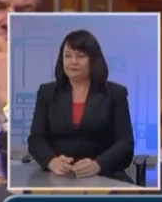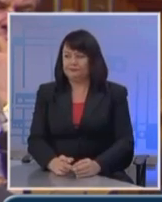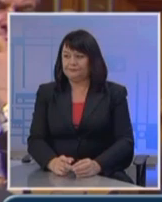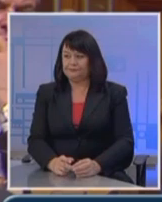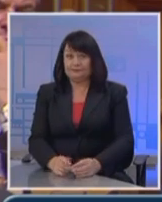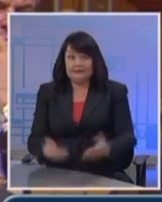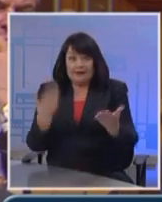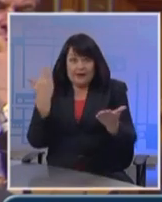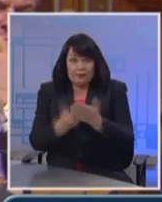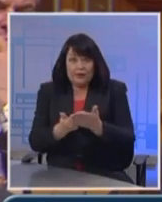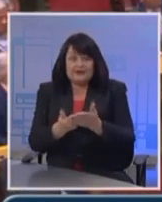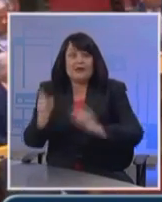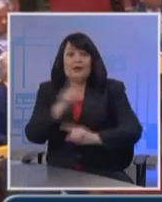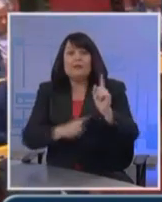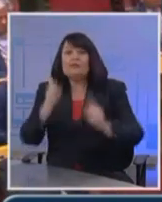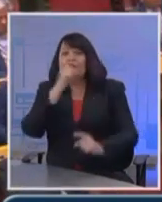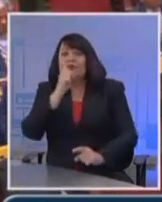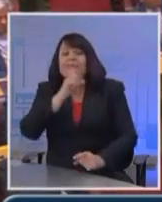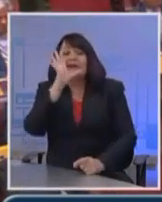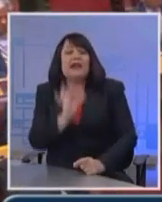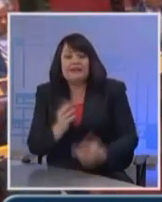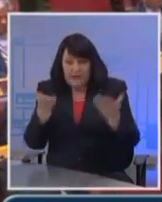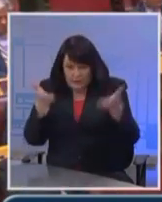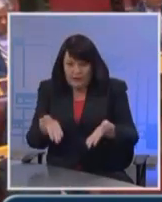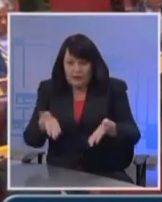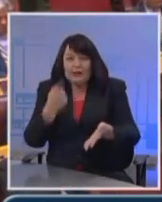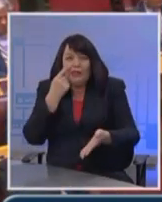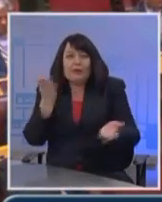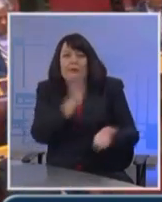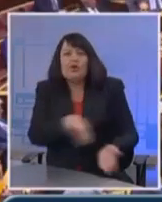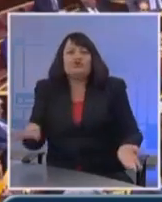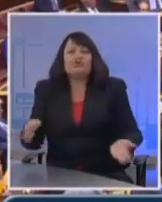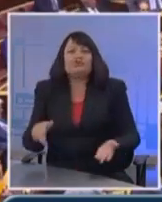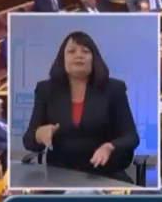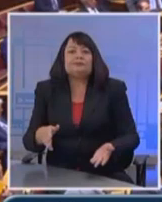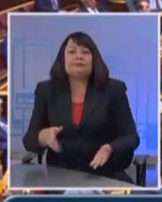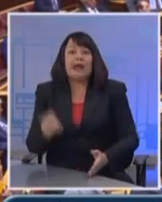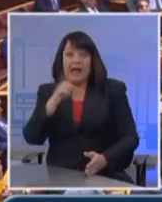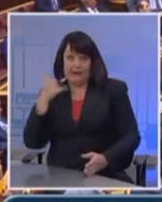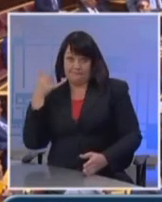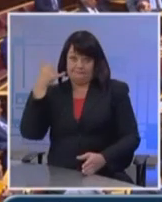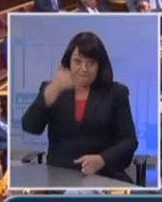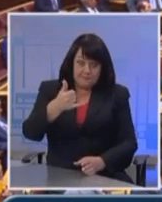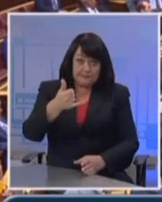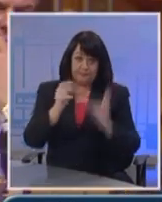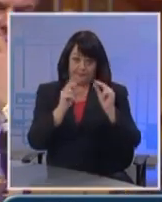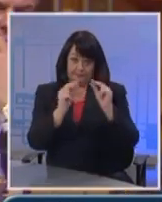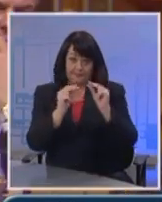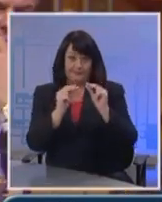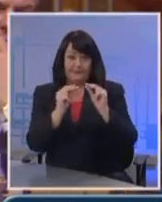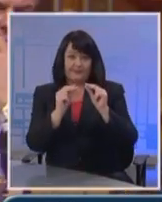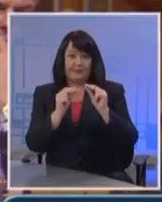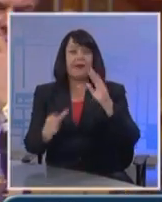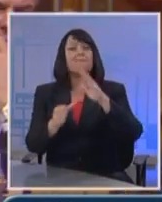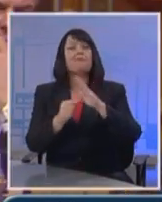Ιδού λοιπόν να δούμε ποιος λέει αλήθειες και ποιος λέει ψέματα στο Ελληνικό Κοινοβούλιο. Και με άλλη επικοινωνία που είχαμε με την